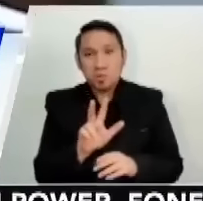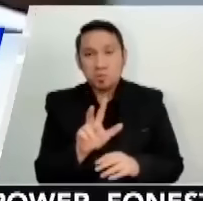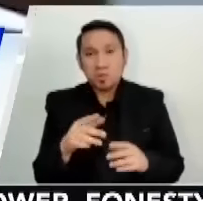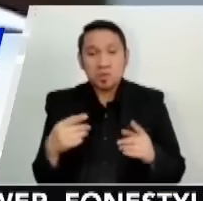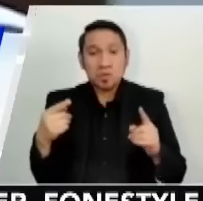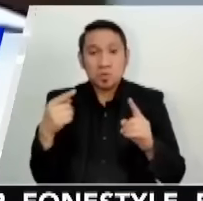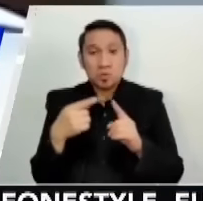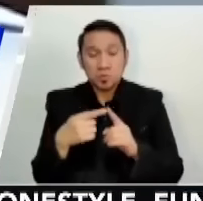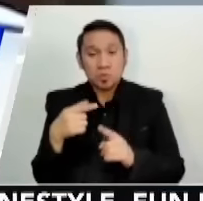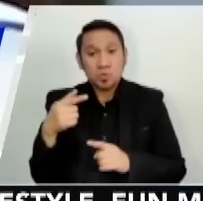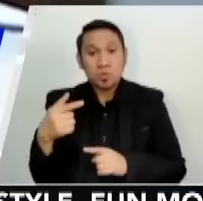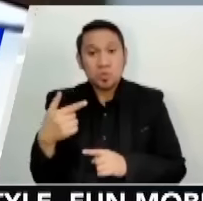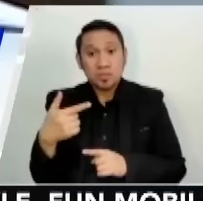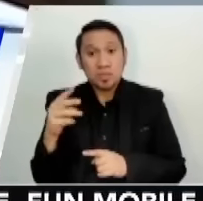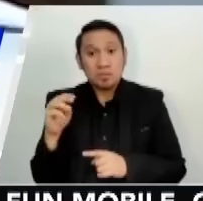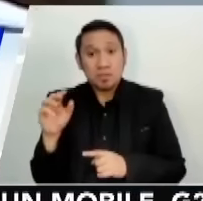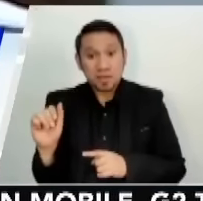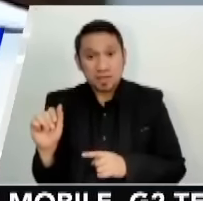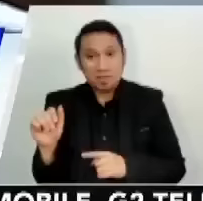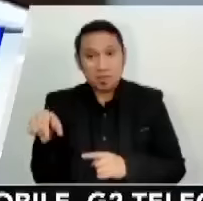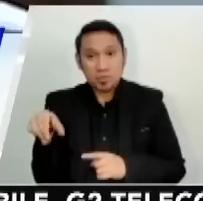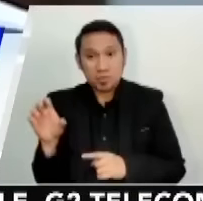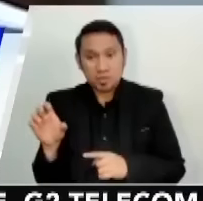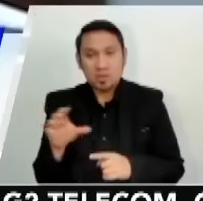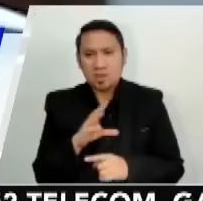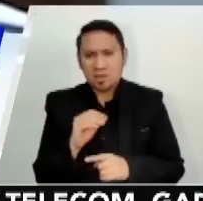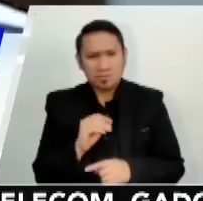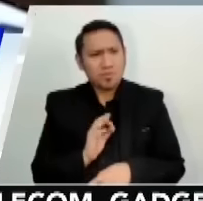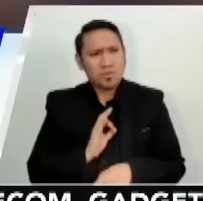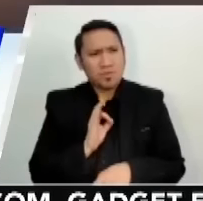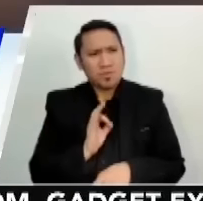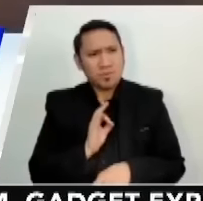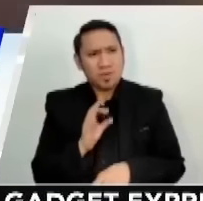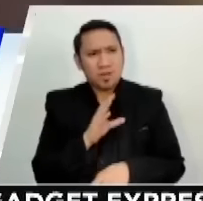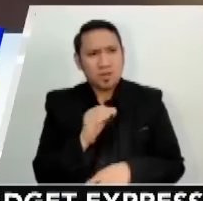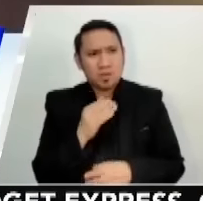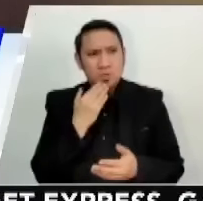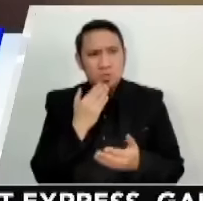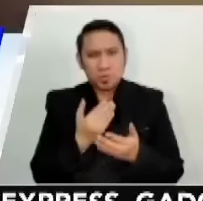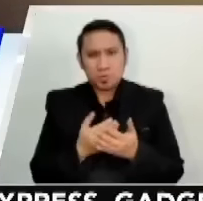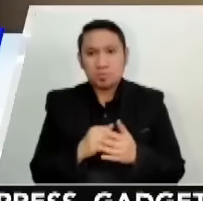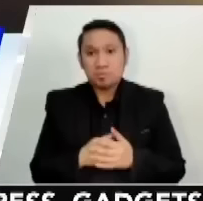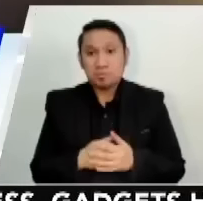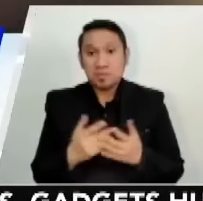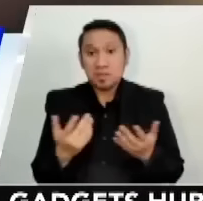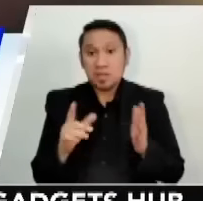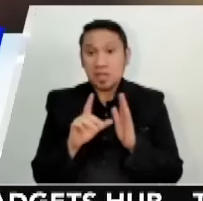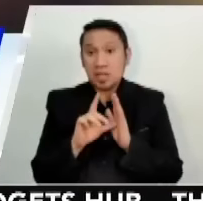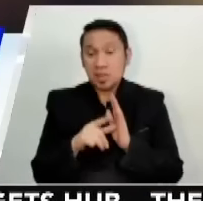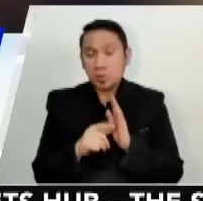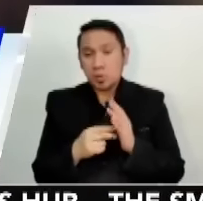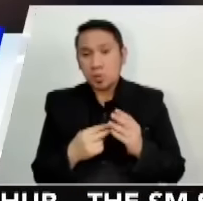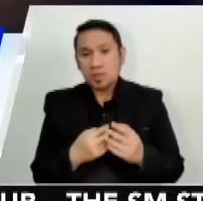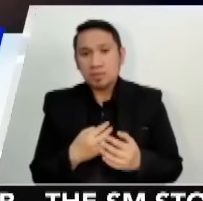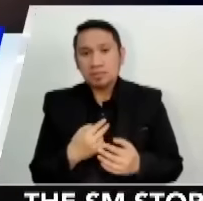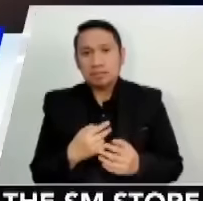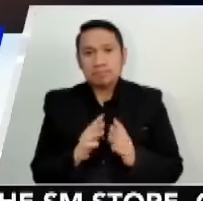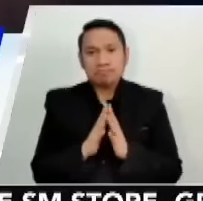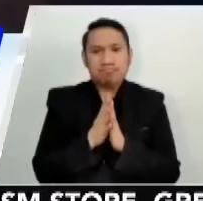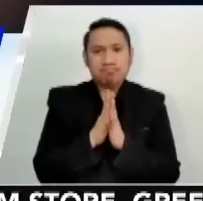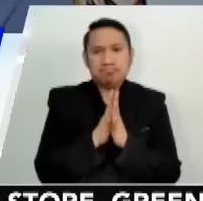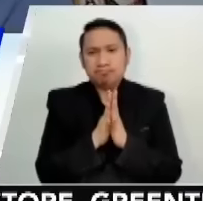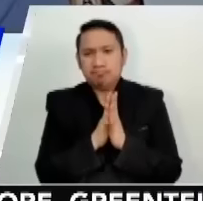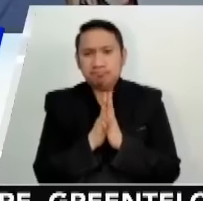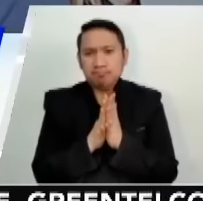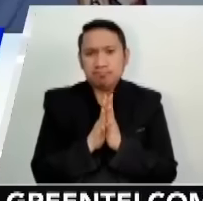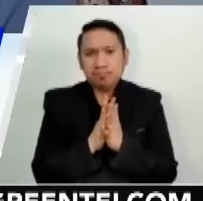City. Decente ang bis nila. Talagang maayos ang pananamit nila. Iipitin nila yung tao. Itinan nila yung mga mamahaling mga